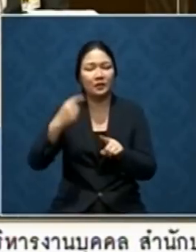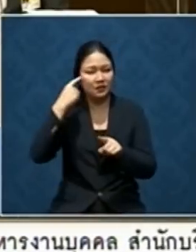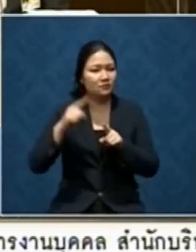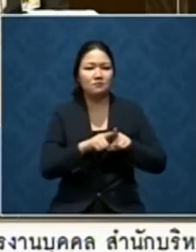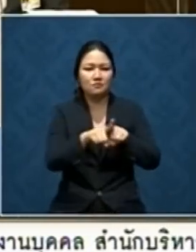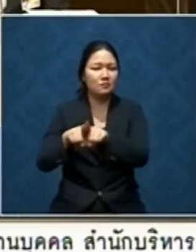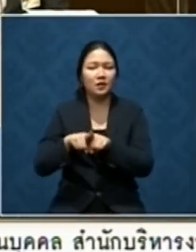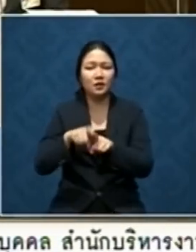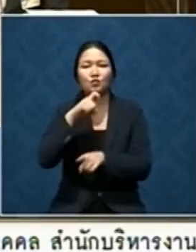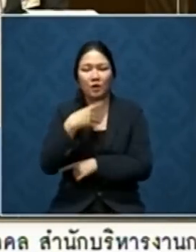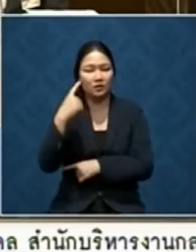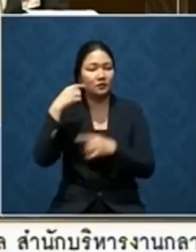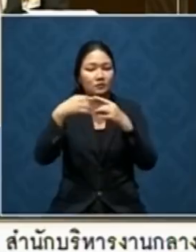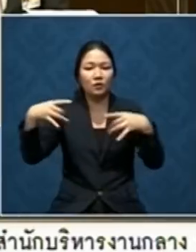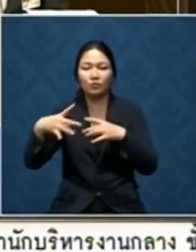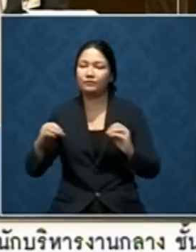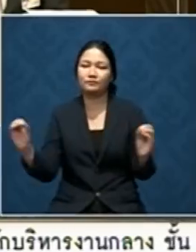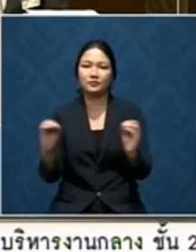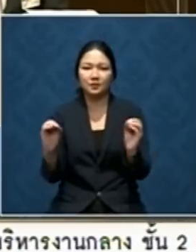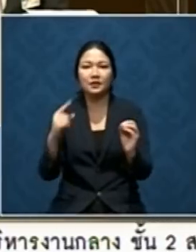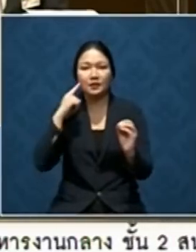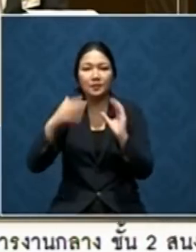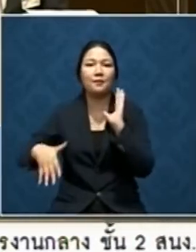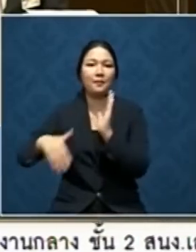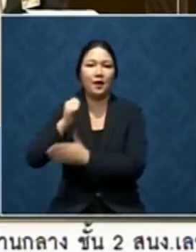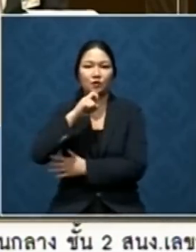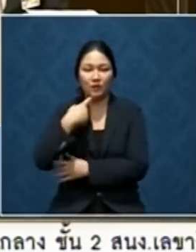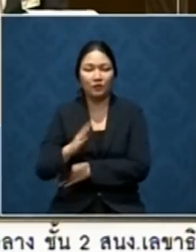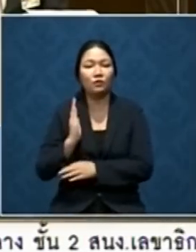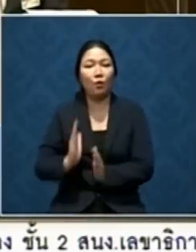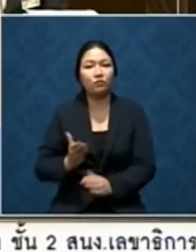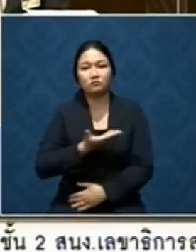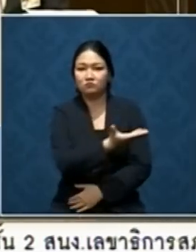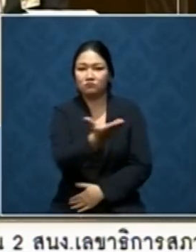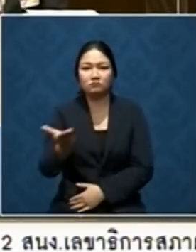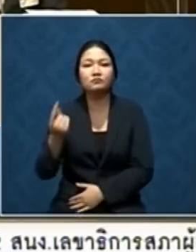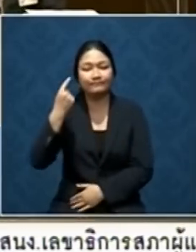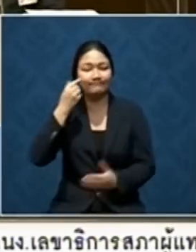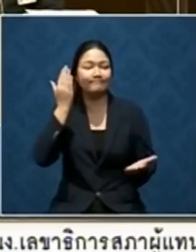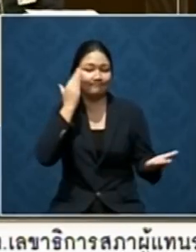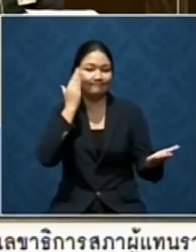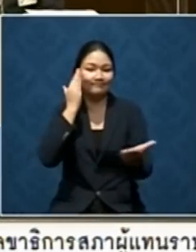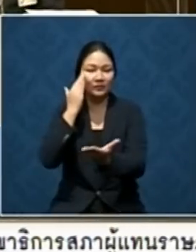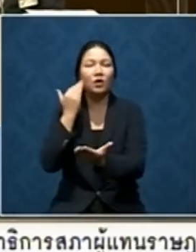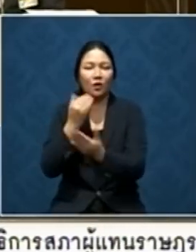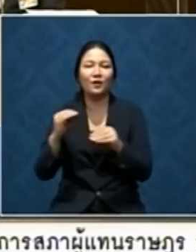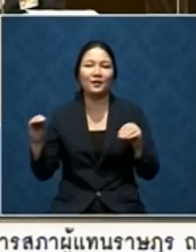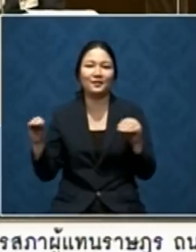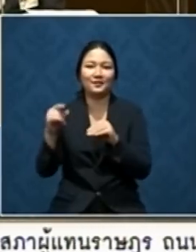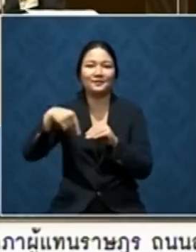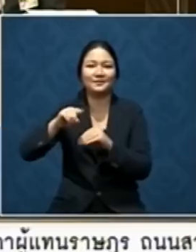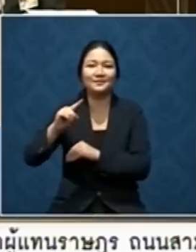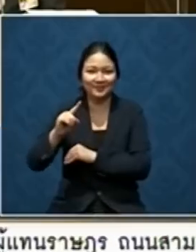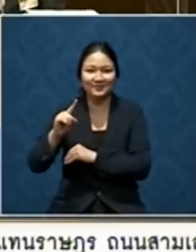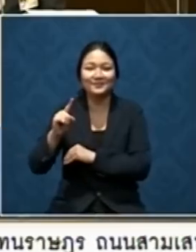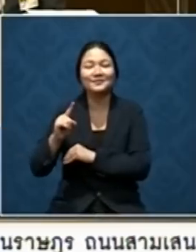ไปหน่ อ ยสภาดูเบาไปหน่อยแต่ว่างานของสภาตกลงมาเป็นงานแบบงานอะไรมันต้องรับผิดชอบต่อการประชุมไหมหรือว่ามันต้องรับผิดชอบ